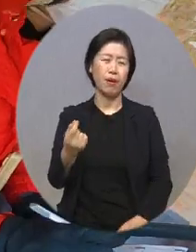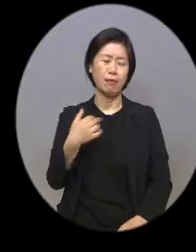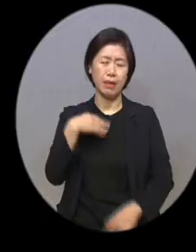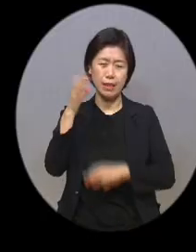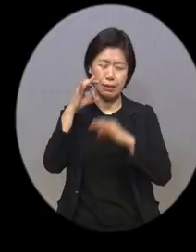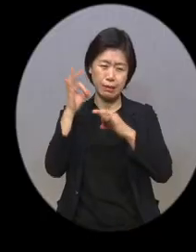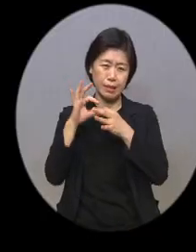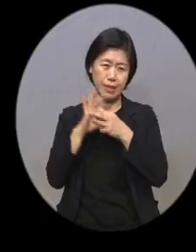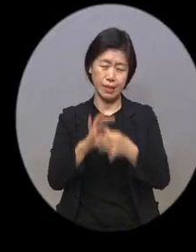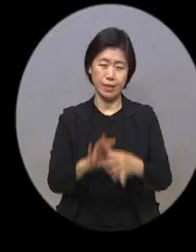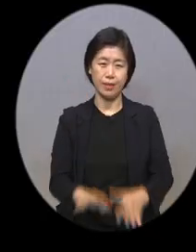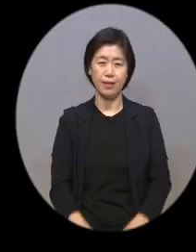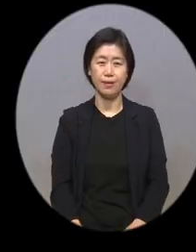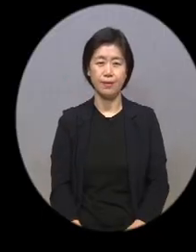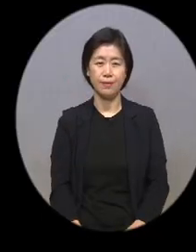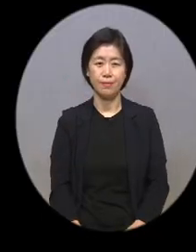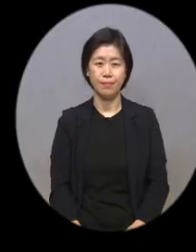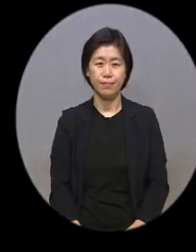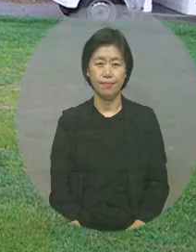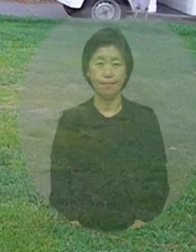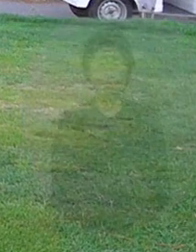같은데.